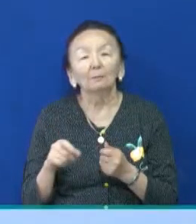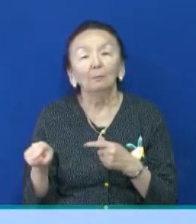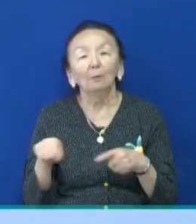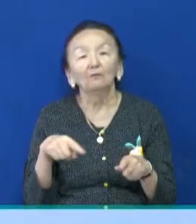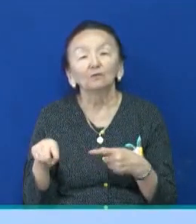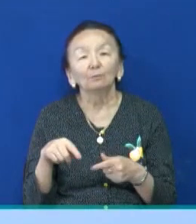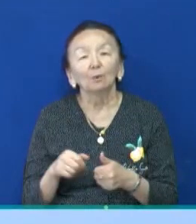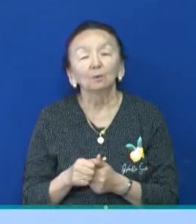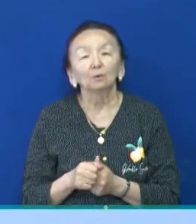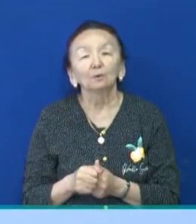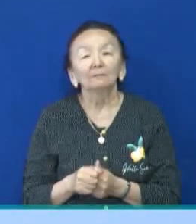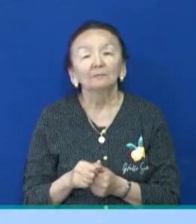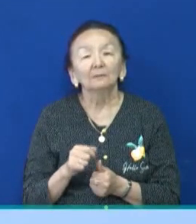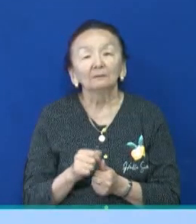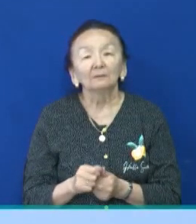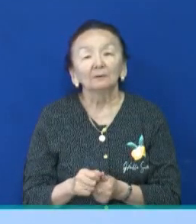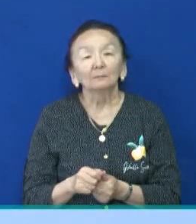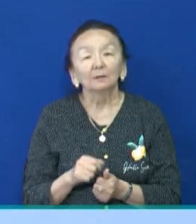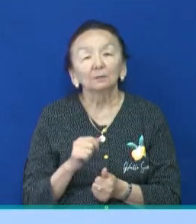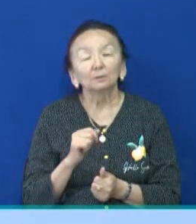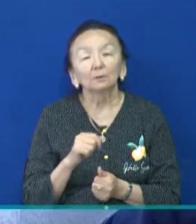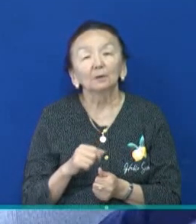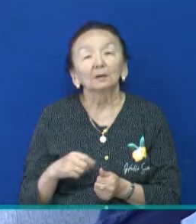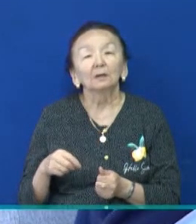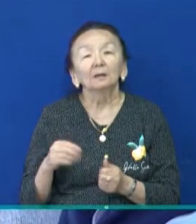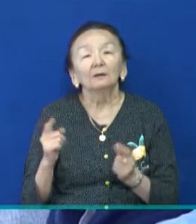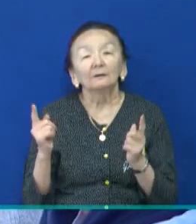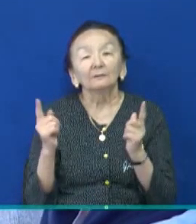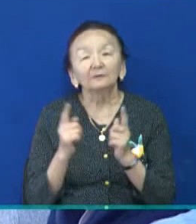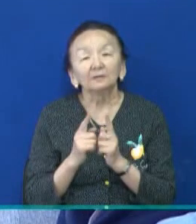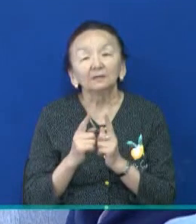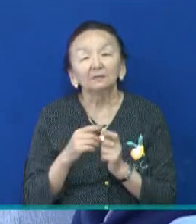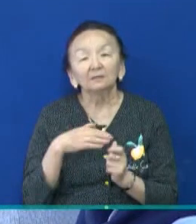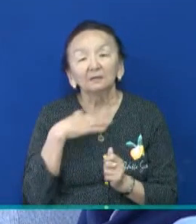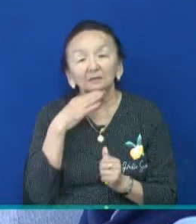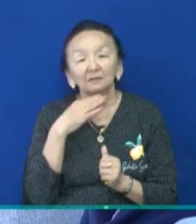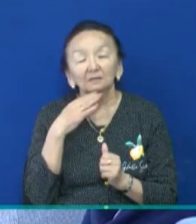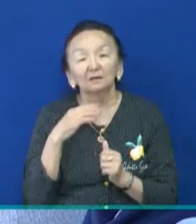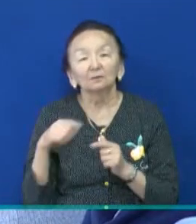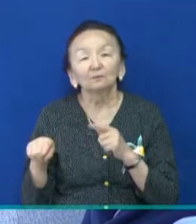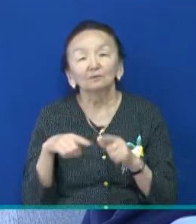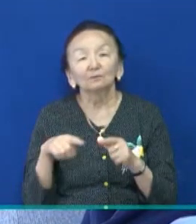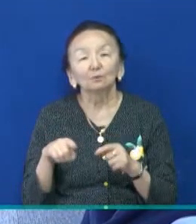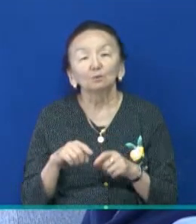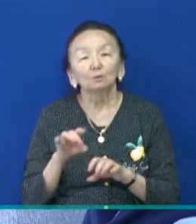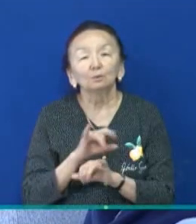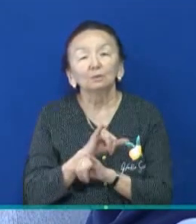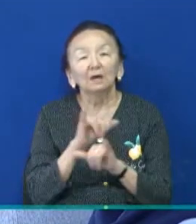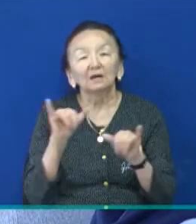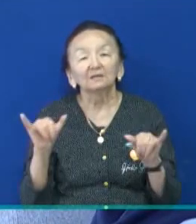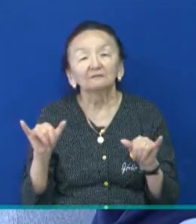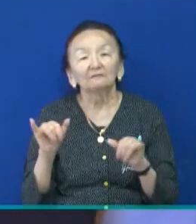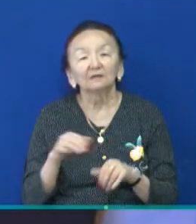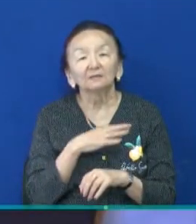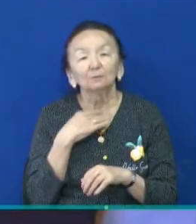қарамайтын тұрғындар саны да уақыт өте артуда. Облыс әкімінің тұрғындармен өткен кездесуінде аймақтағы футболды дамыту мәселелері көтеріліп,